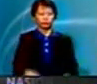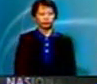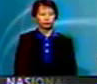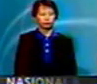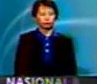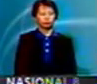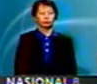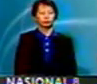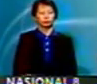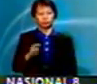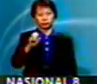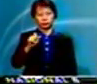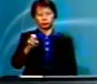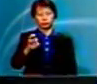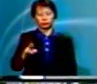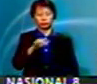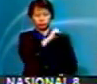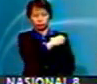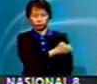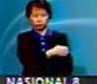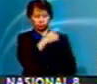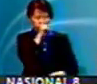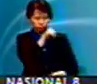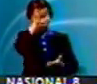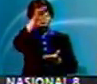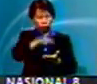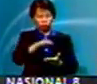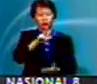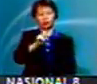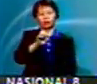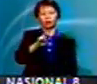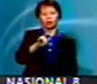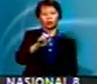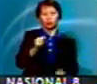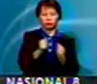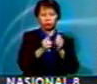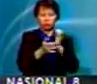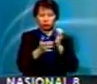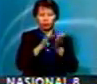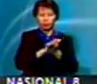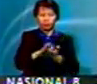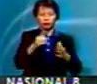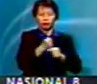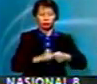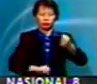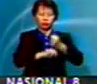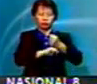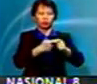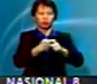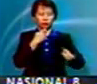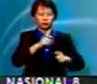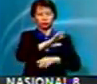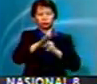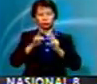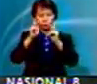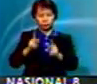yang diambil oleh Mazes Energy bagi merealisasikan pengurangan karbon melalui penggunaan teknologi bersih wajar mendapat sokongan padu daripada semua